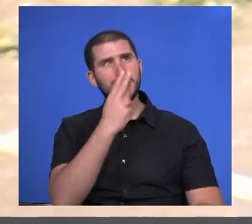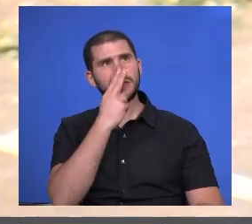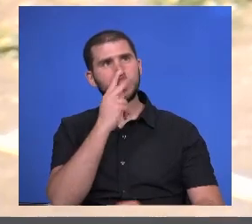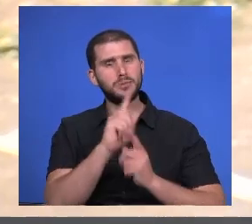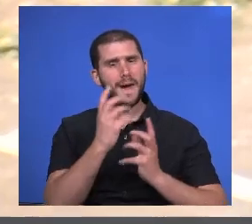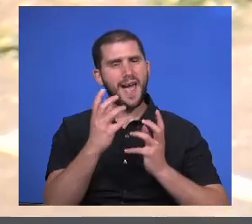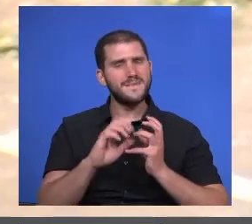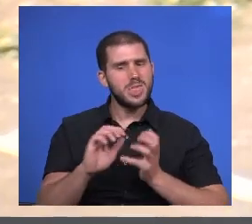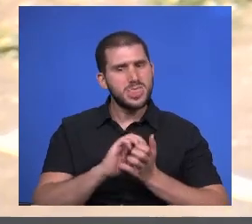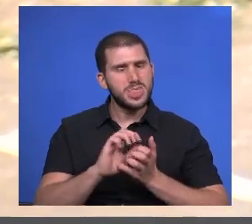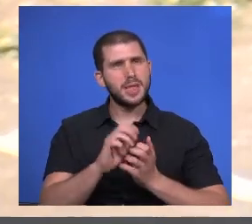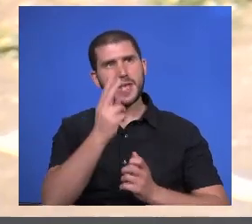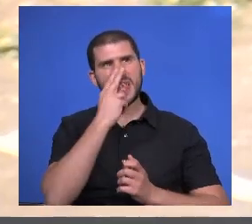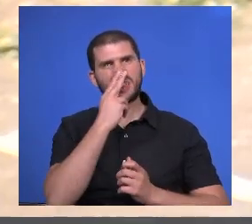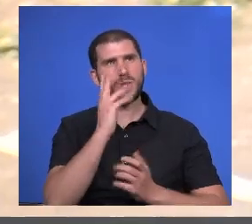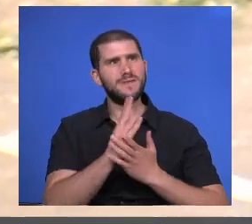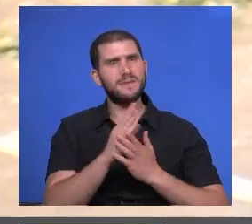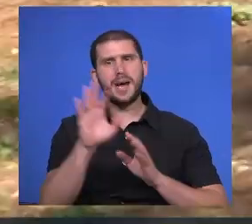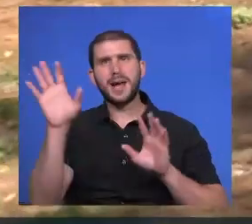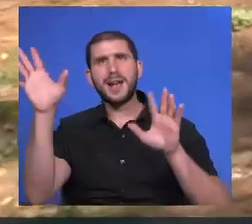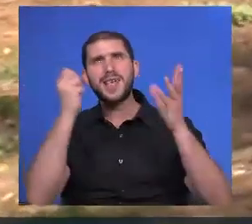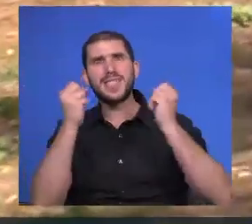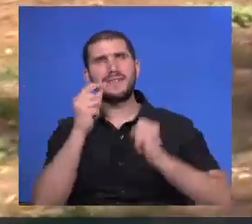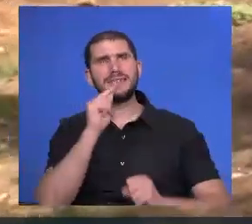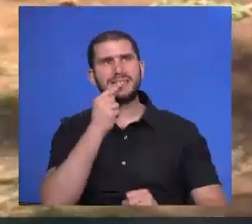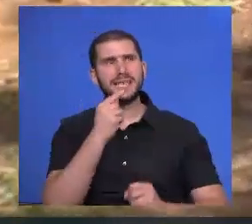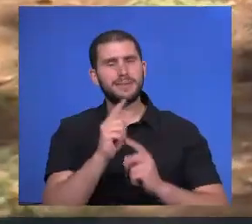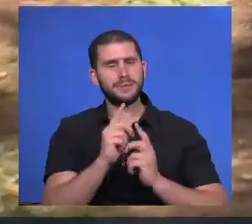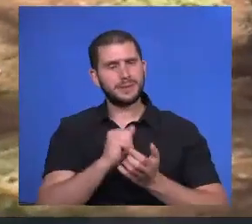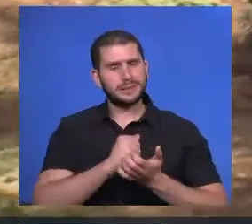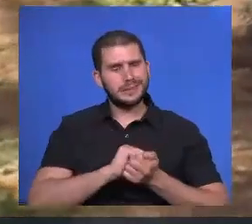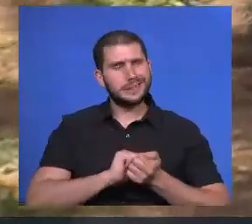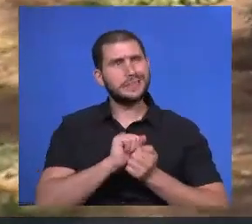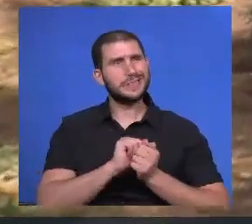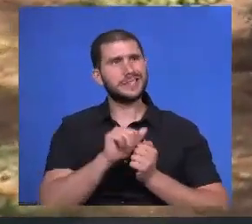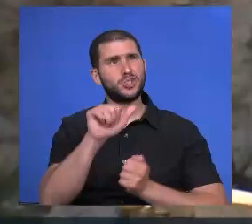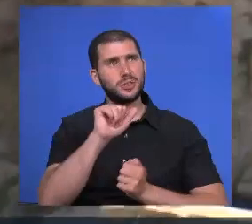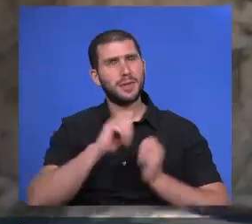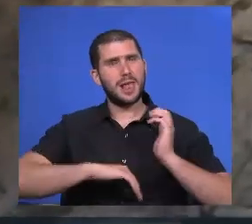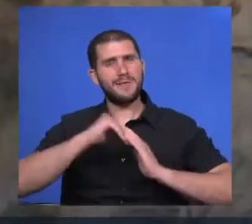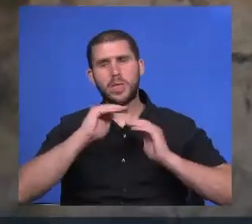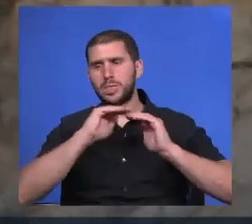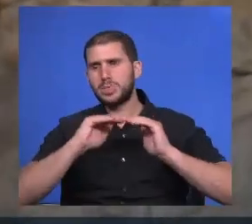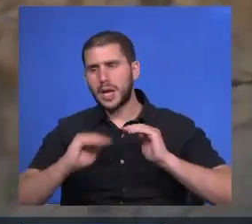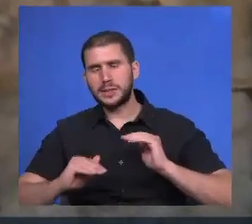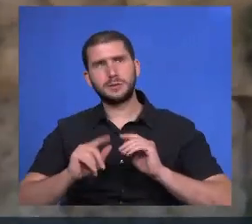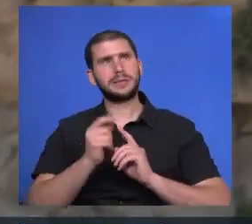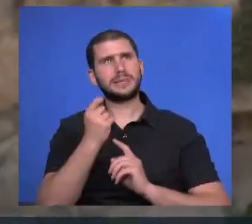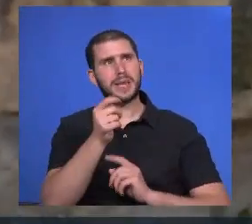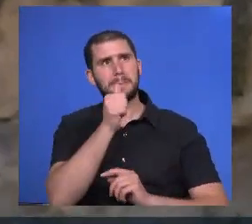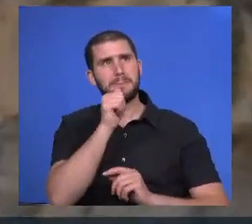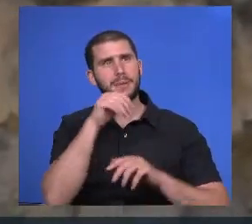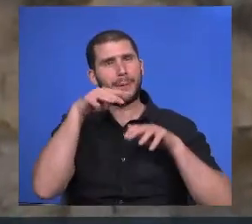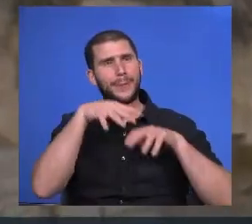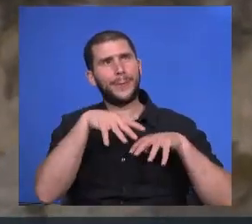להתנסות בקטיף של זיתים ולייצר שמן, לבנות טרסות, להשתכשך במים שזורמים כאן